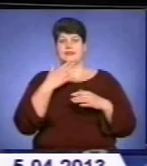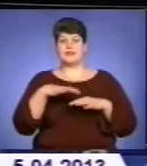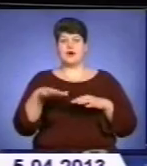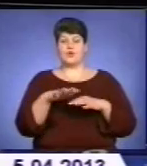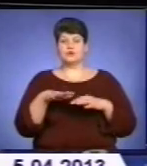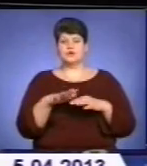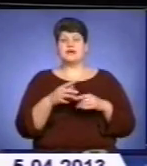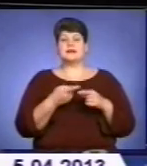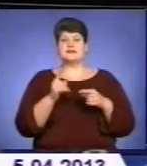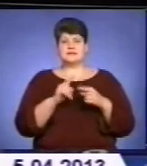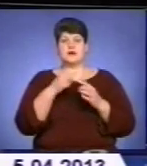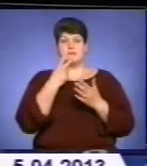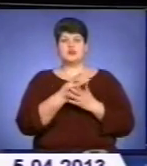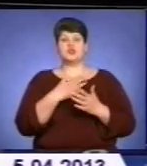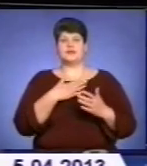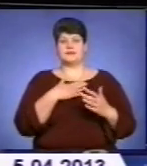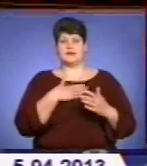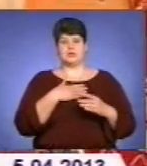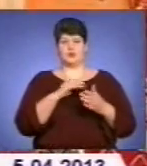народних майстрів бачили наші кореспонденти.